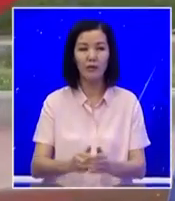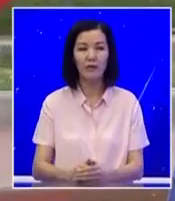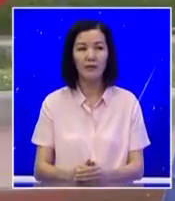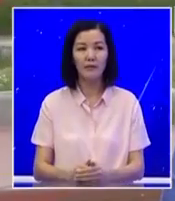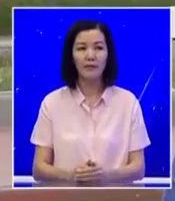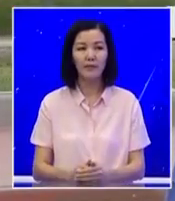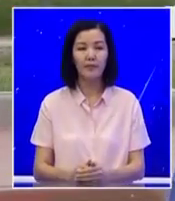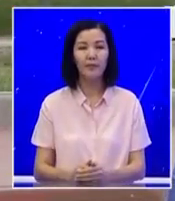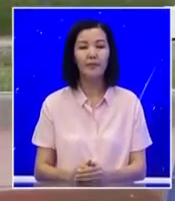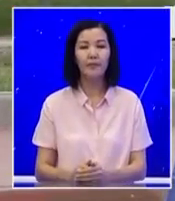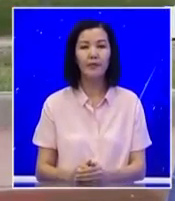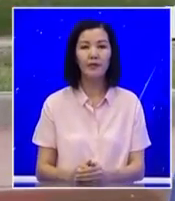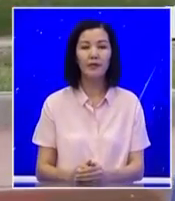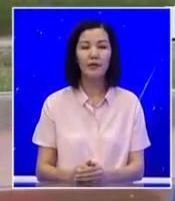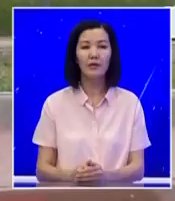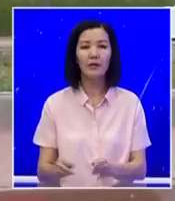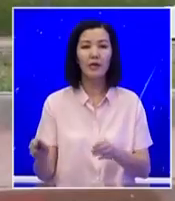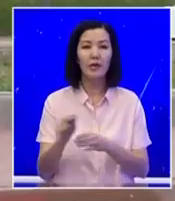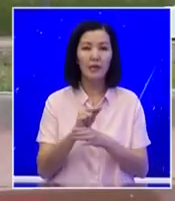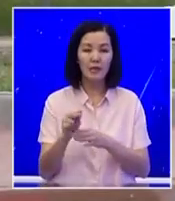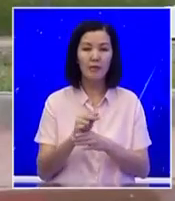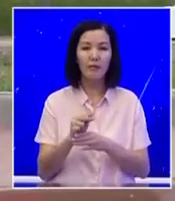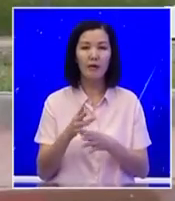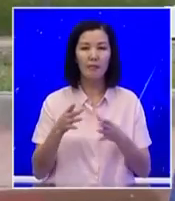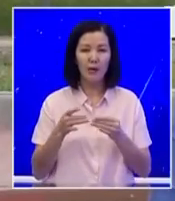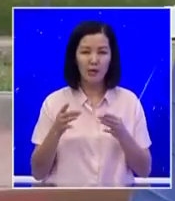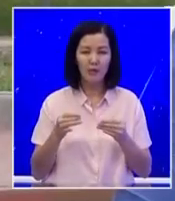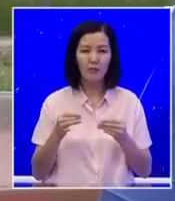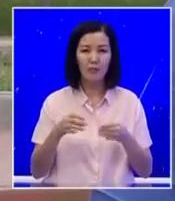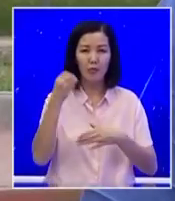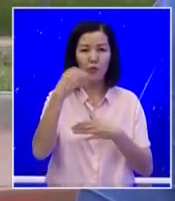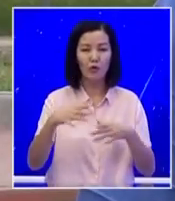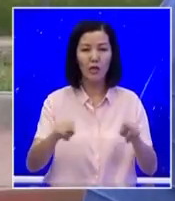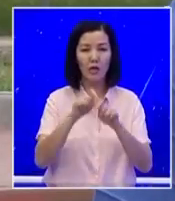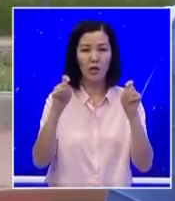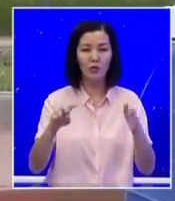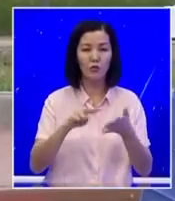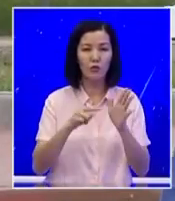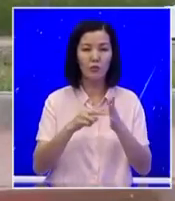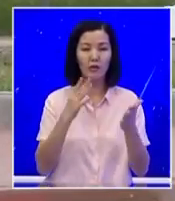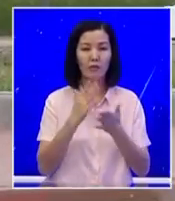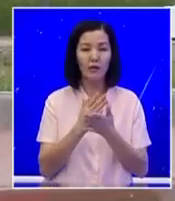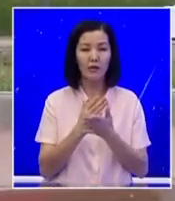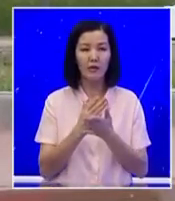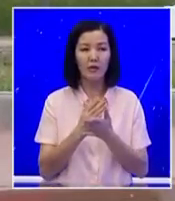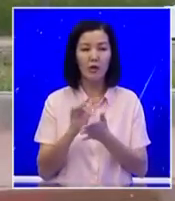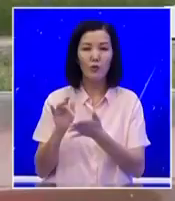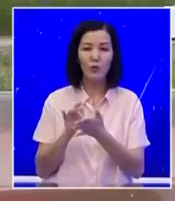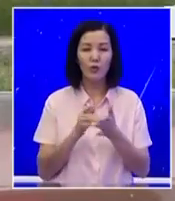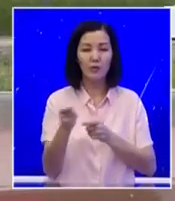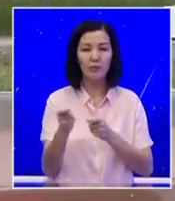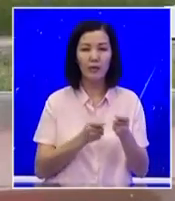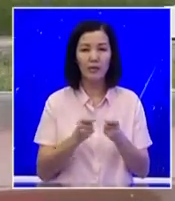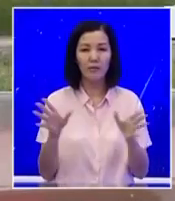Осындай жаңағы емі бар, балшық пен емі бар орталық ашқымызға жоспарымызда бар. Қазір соны туризм